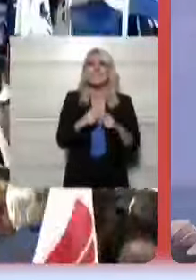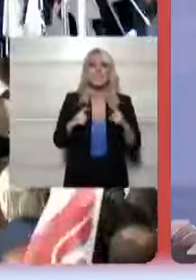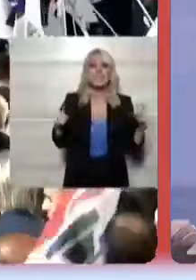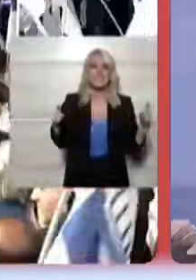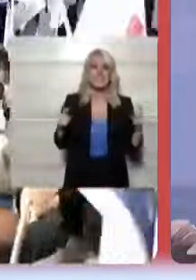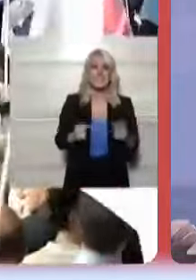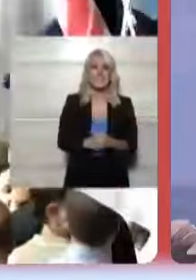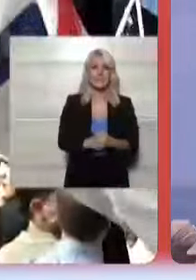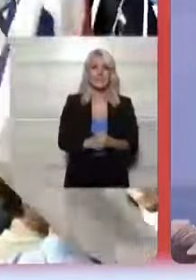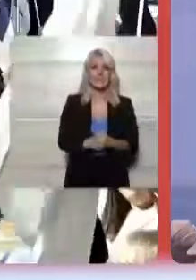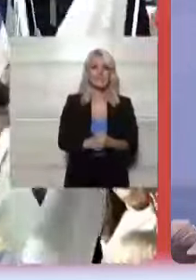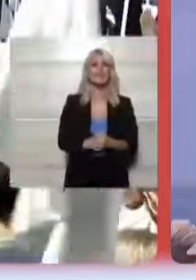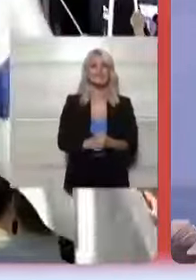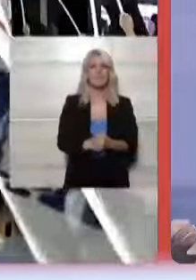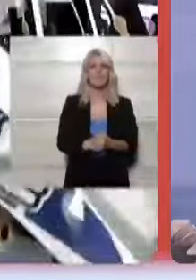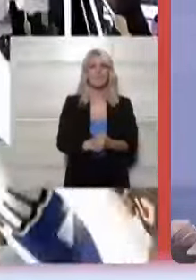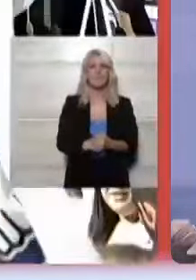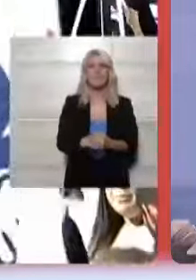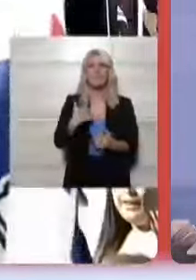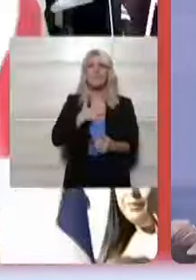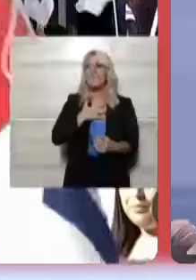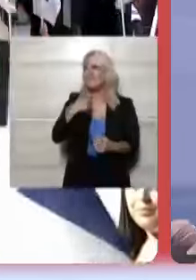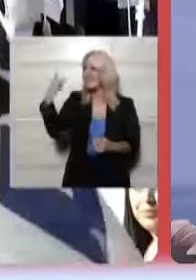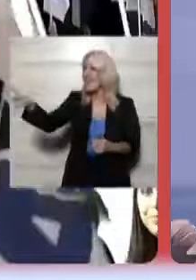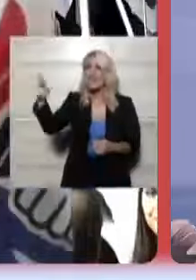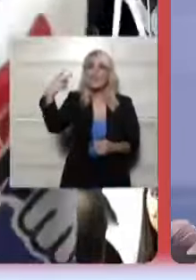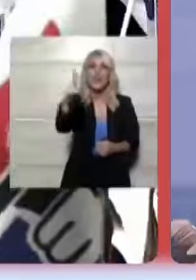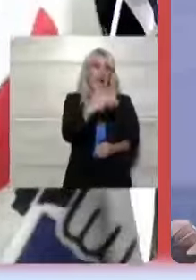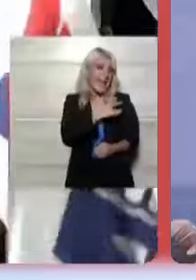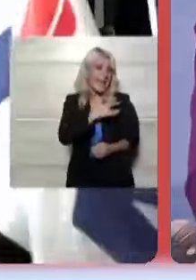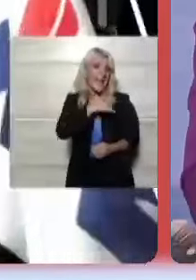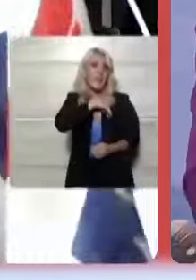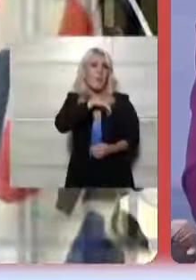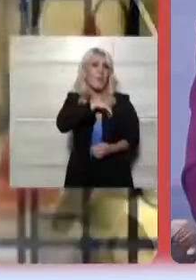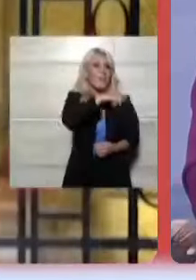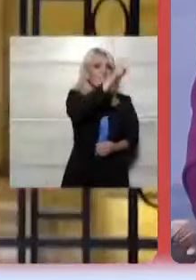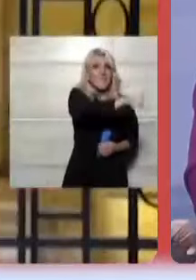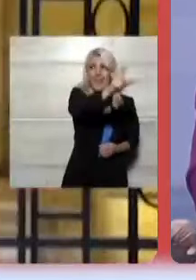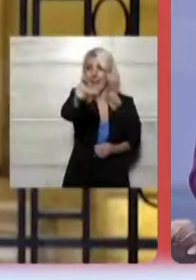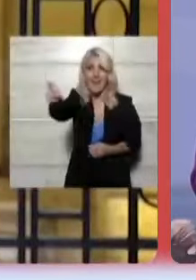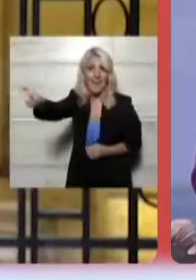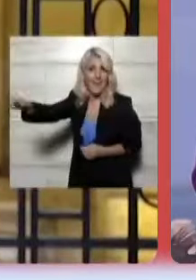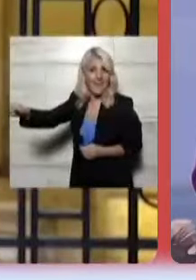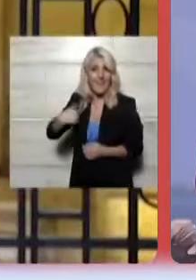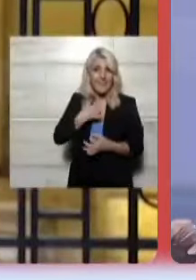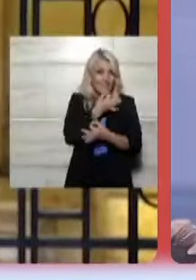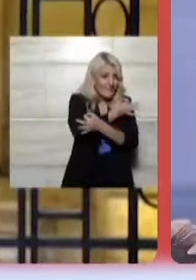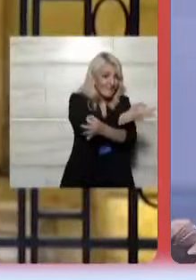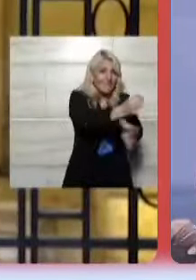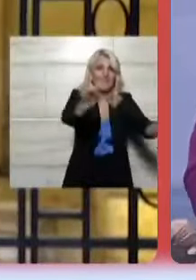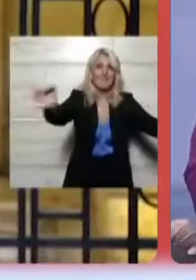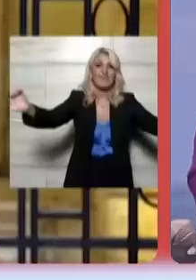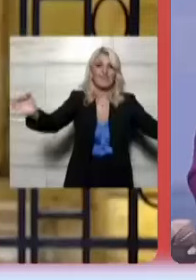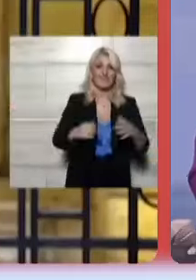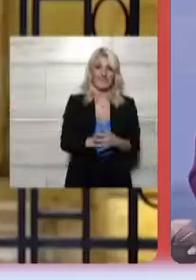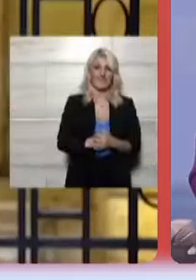είναι η συγκυρία, δηλαδή οι εκτιμήσεις, νομίζω είναι η Μαρία, το γνωρίζει καλύτερα, ότι μάλλον θα φτάσει και μεγάλος αριθμός πολιτών στις κάλπες του ΠΑΣΟΚ. Εννοούμε τώρα για